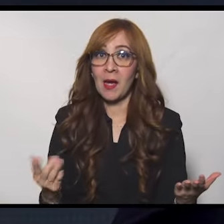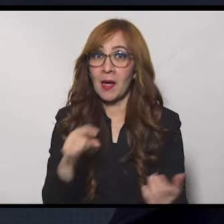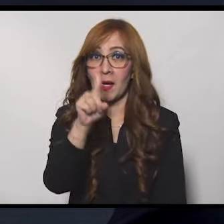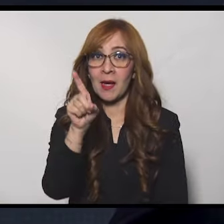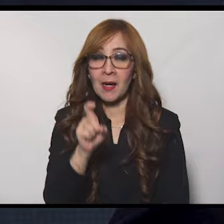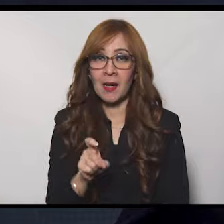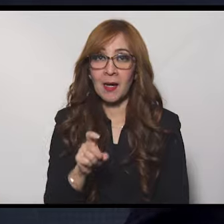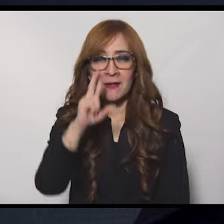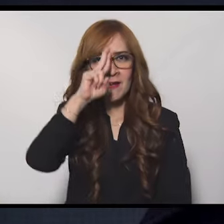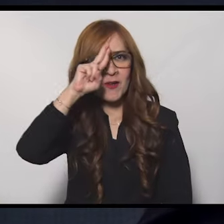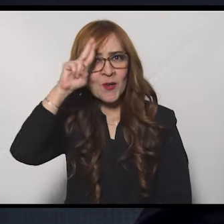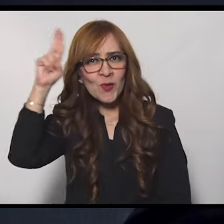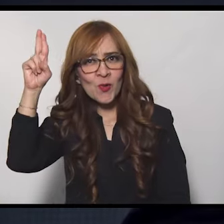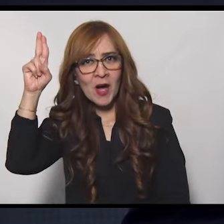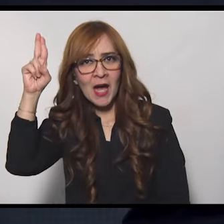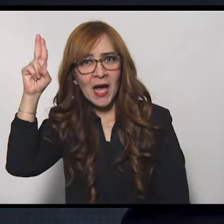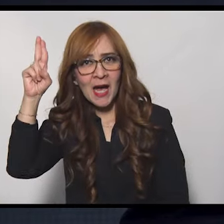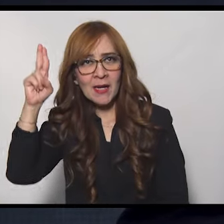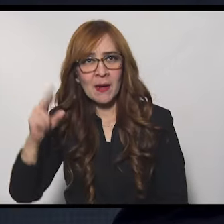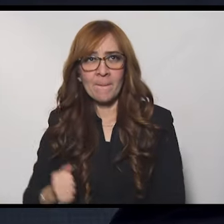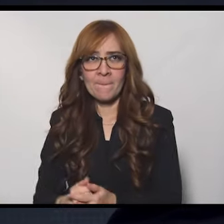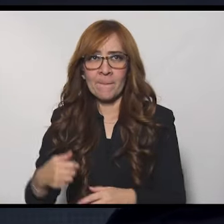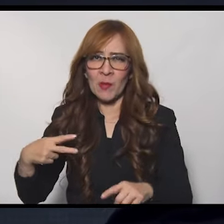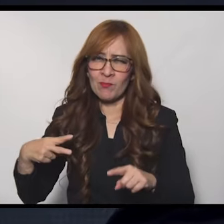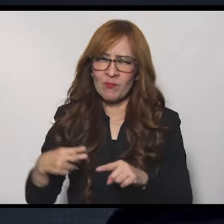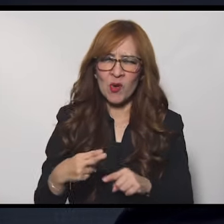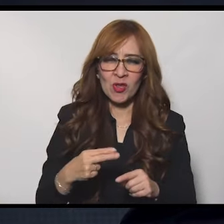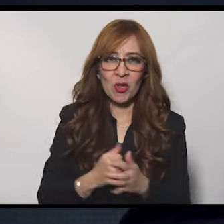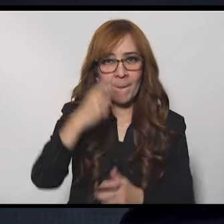God is shaping my dream.